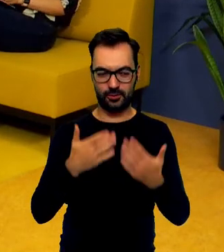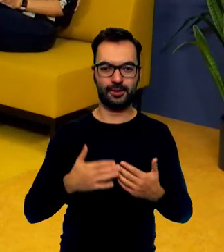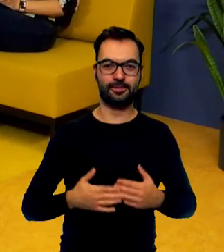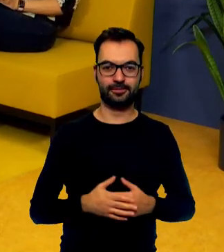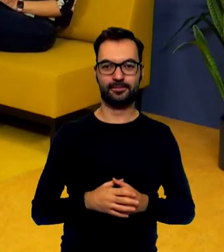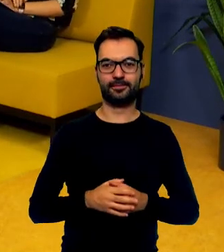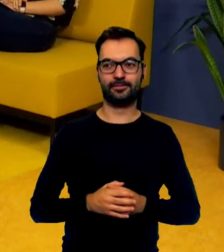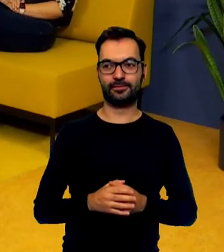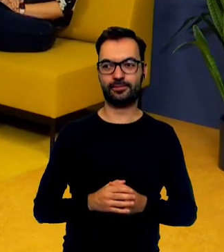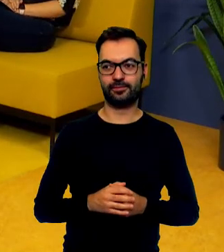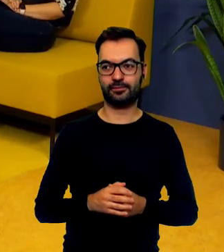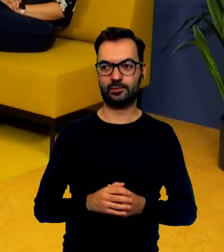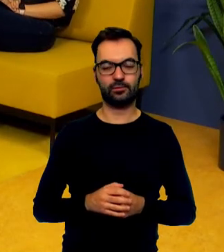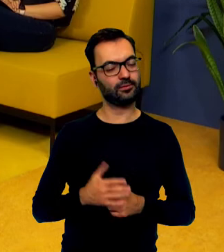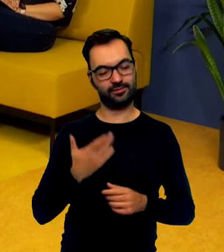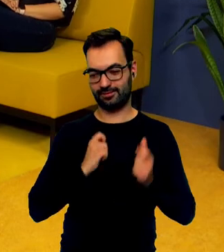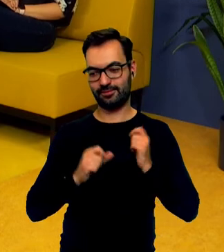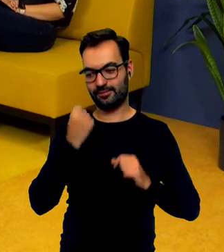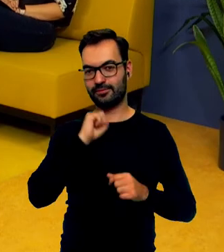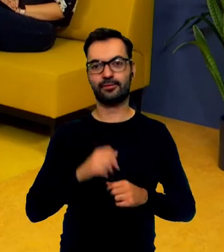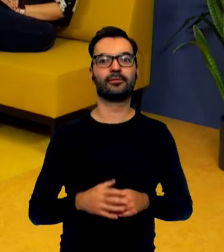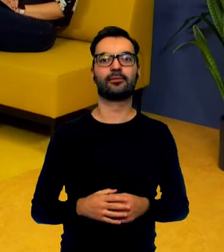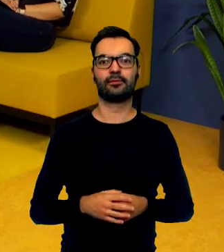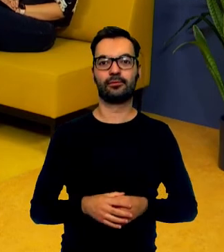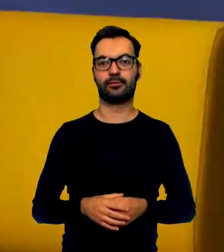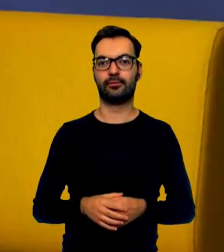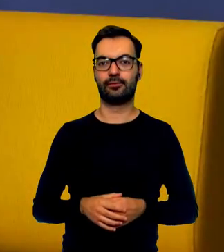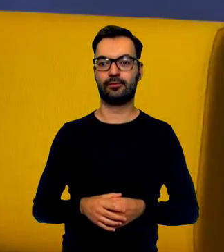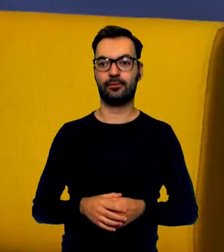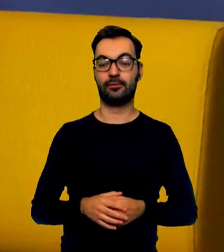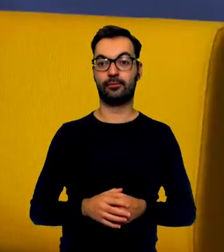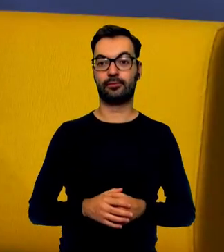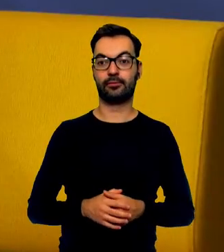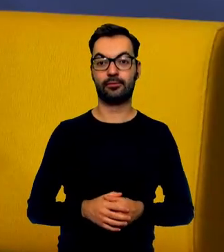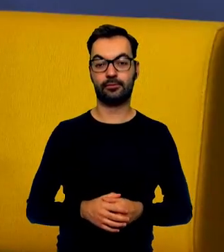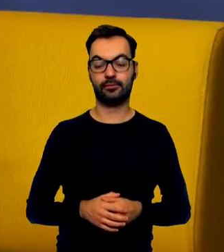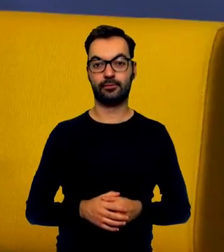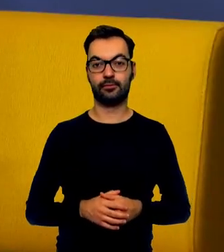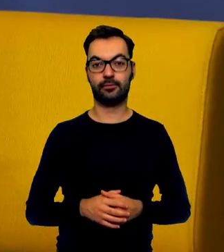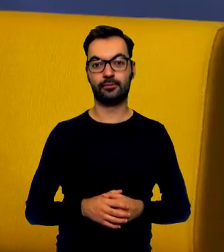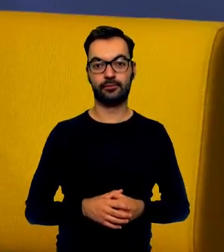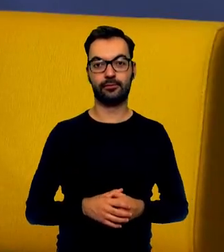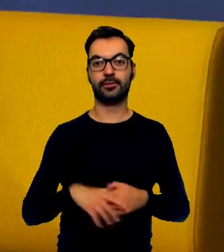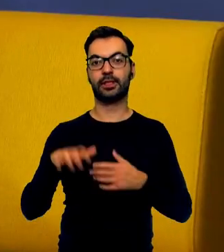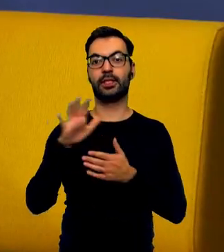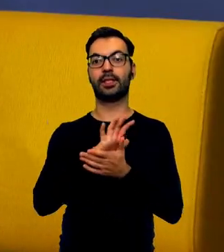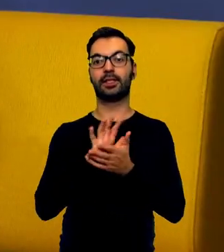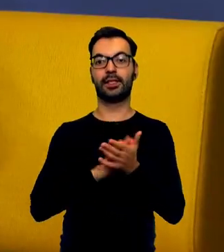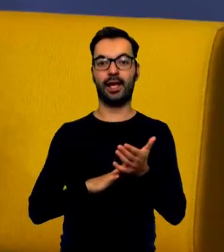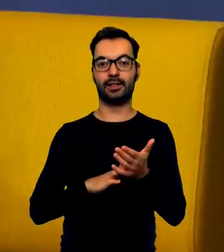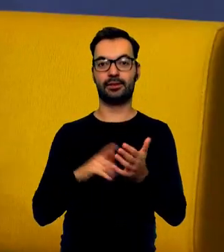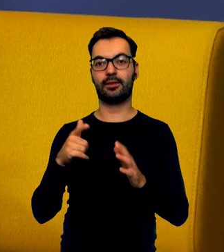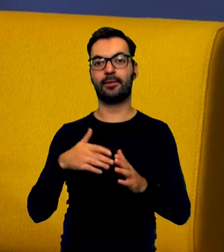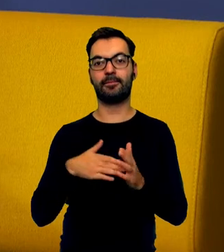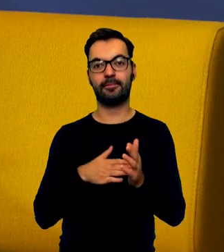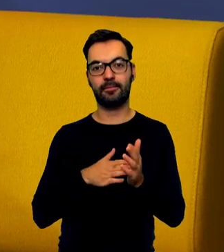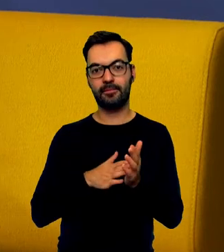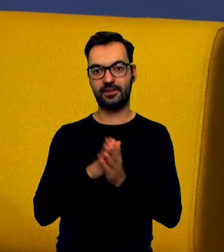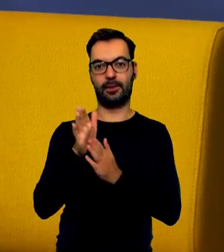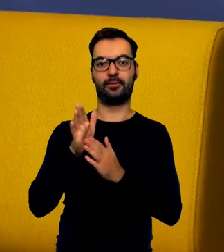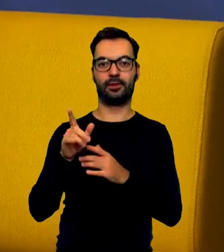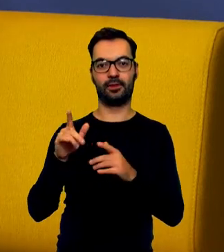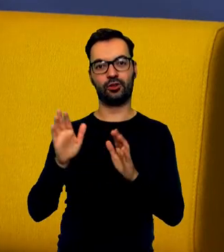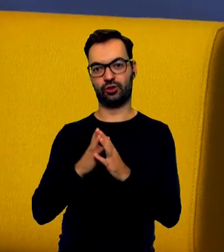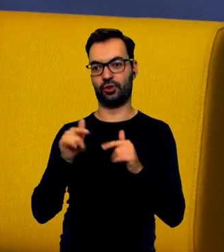za zorganizowanie czasu. Bardzo się cieszę. No i rzeczywiście ten tekst się stał jakby zaczynem tej